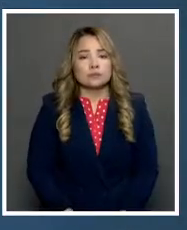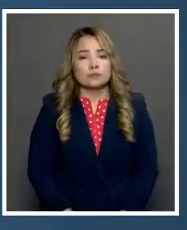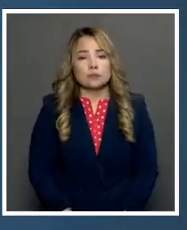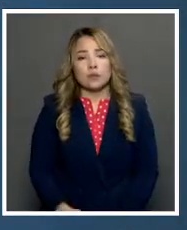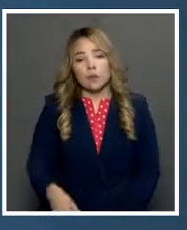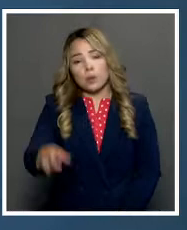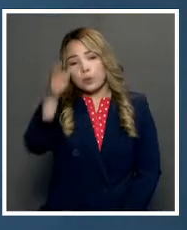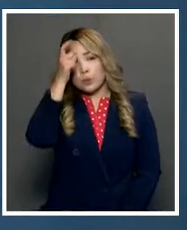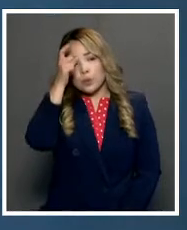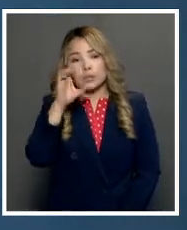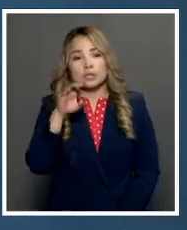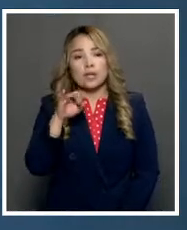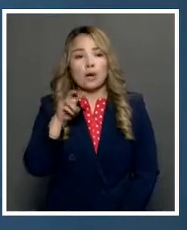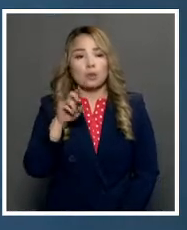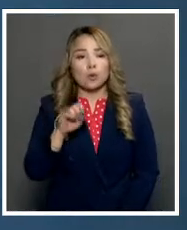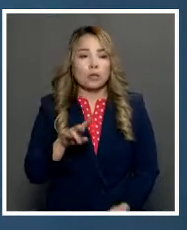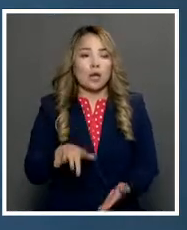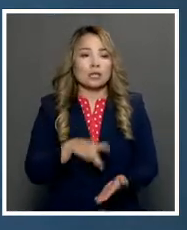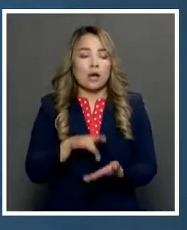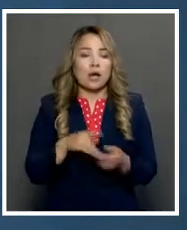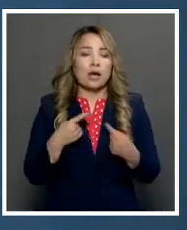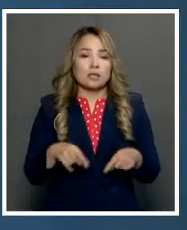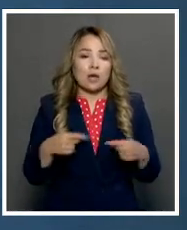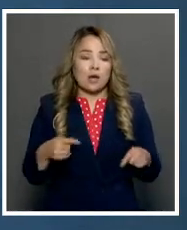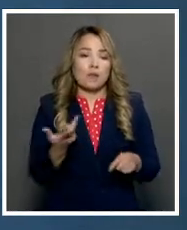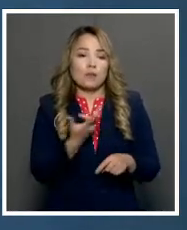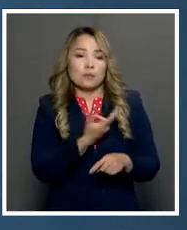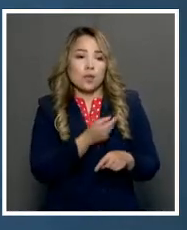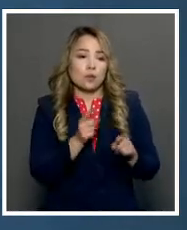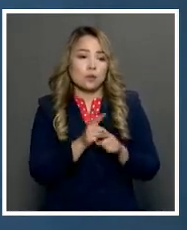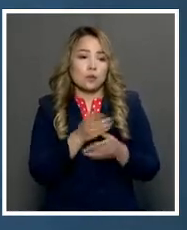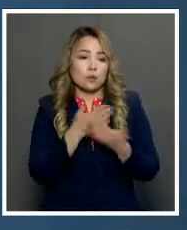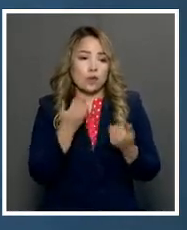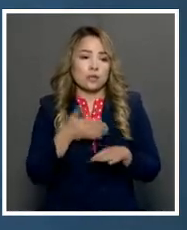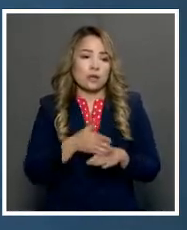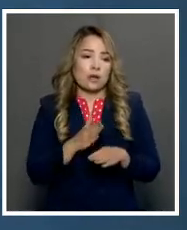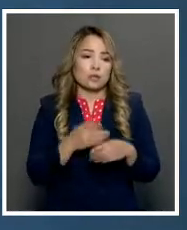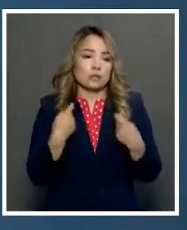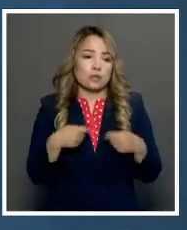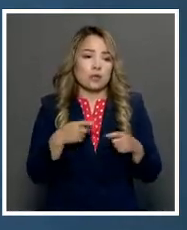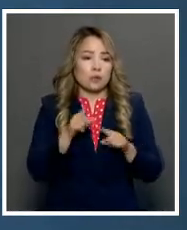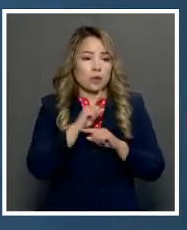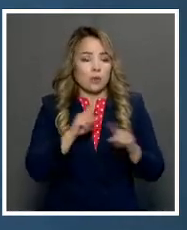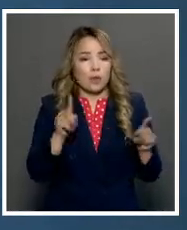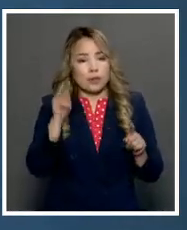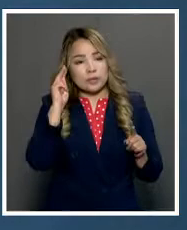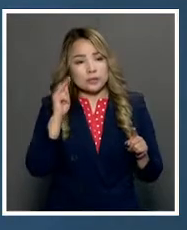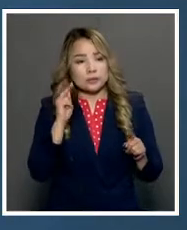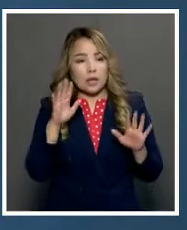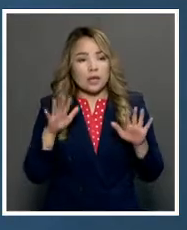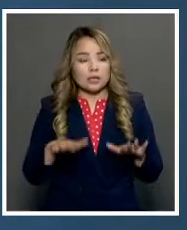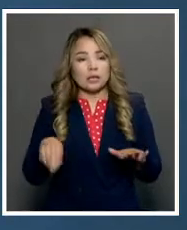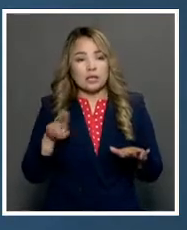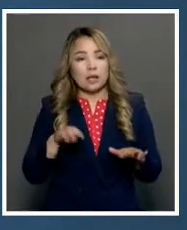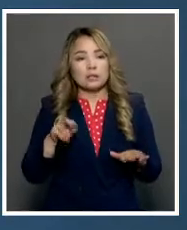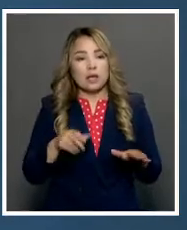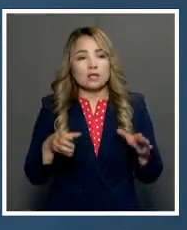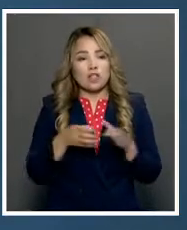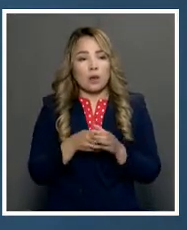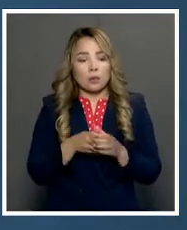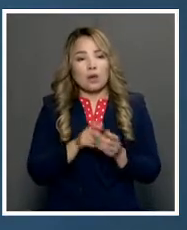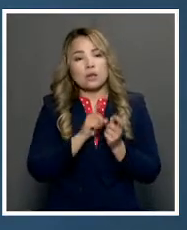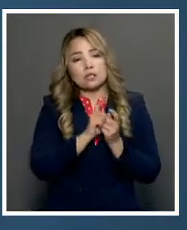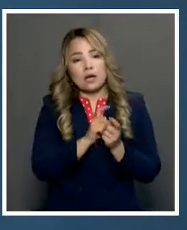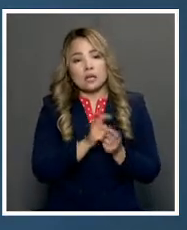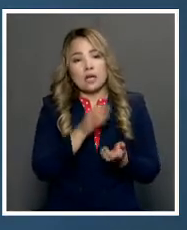ойысайық. Түркияның Стамбул қаласындағы кейбір аудандарда вакцина алмағандарға нан сатылмайды. Ал Қытайдың 10 провинциясы дельта штаммымен күресіп